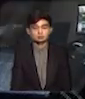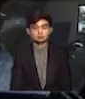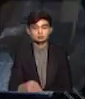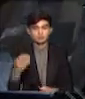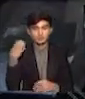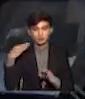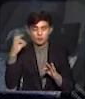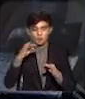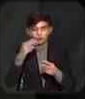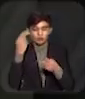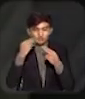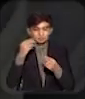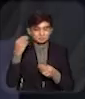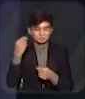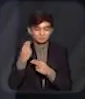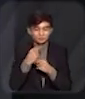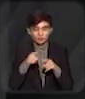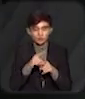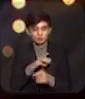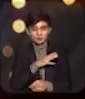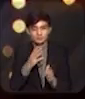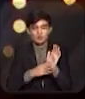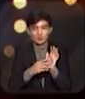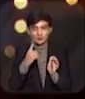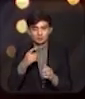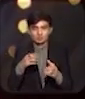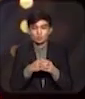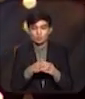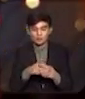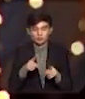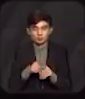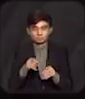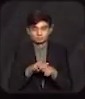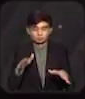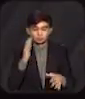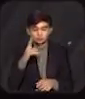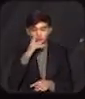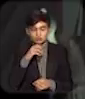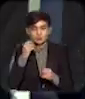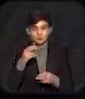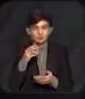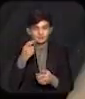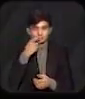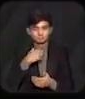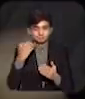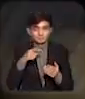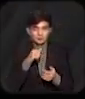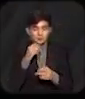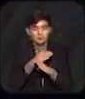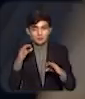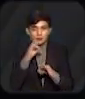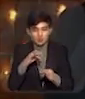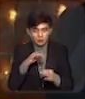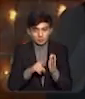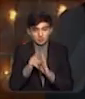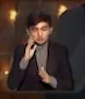Бұрынғыдай боянудан қалған 91 тобы тарайма, жеке күйтабақ жазып, жеке ән айту дағдарыстың белгісі емес